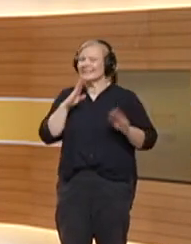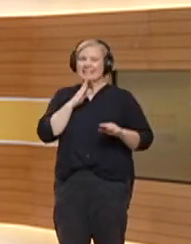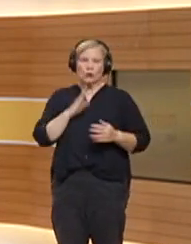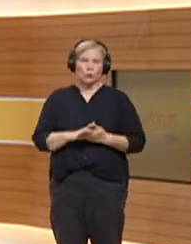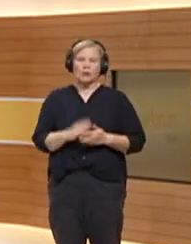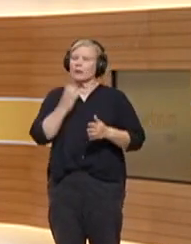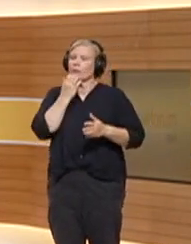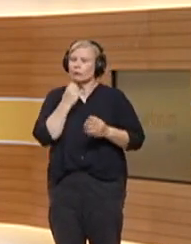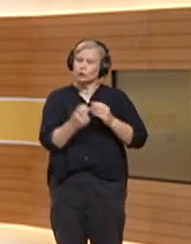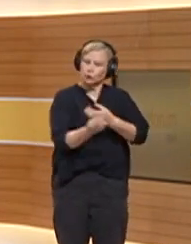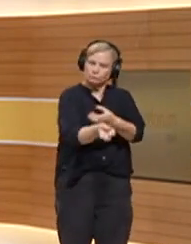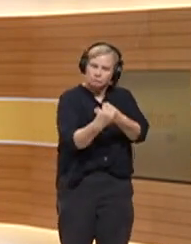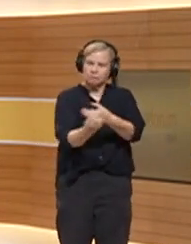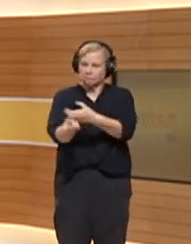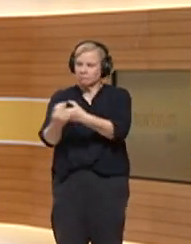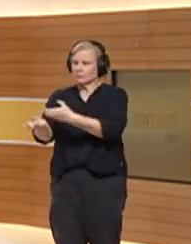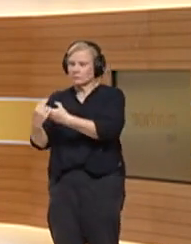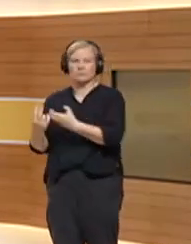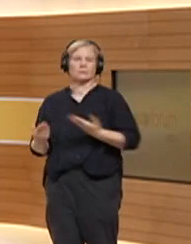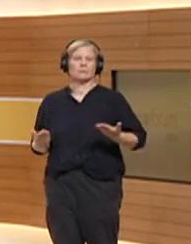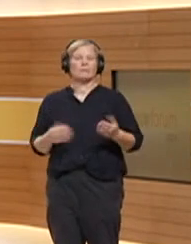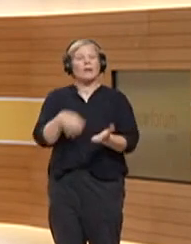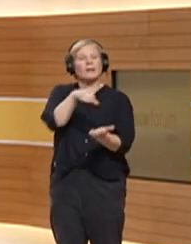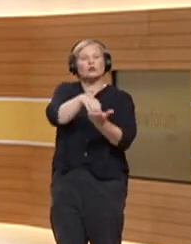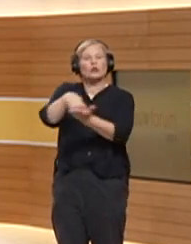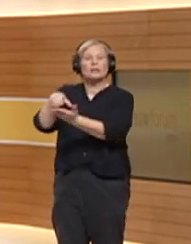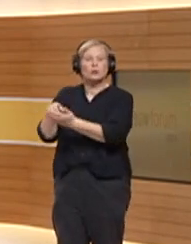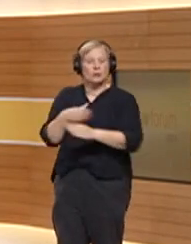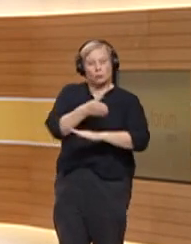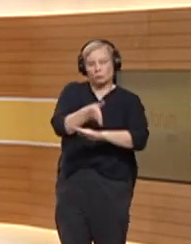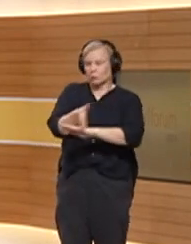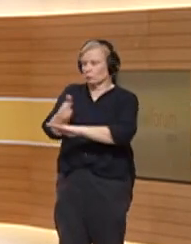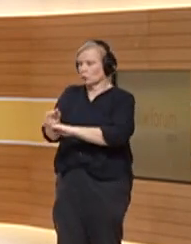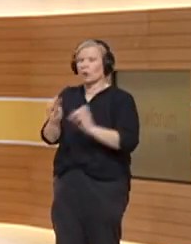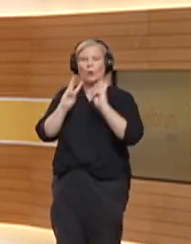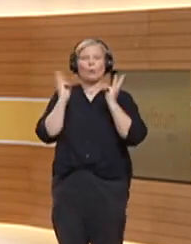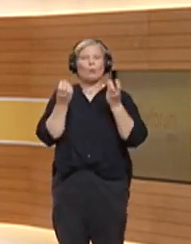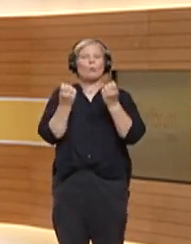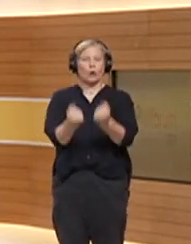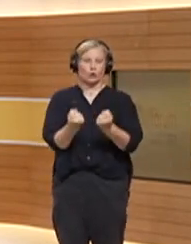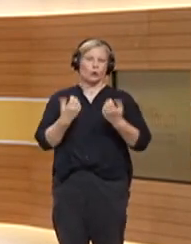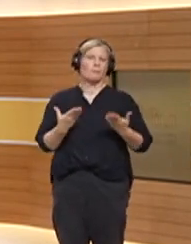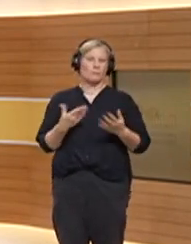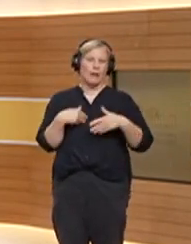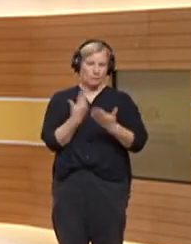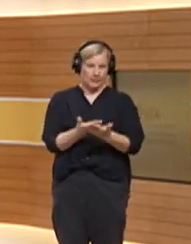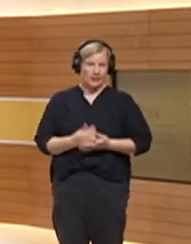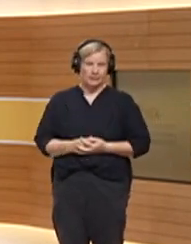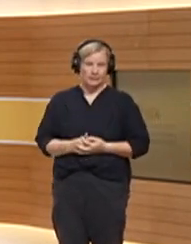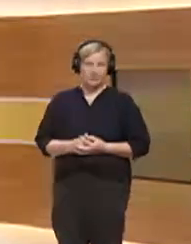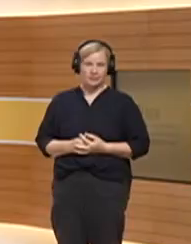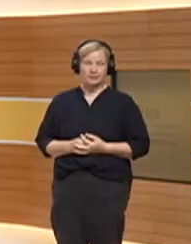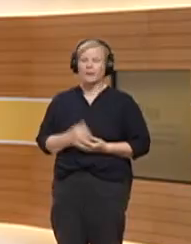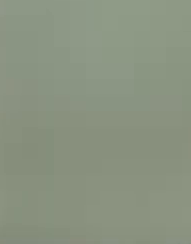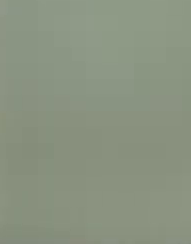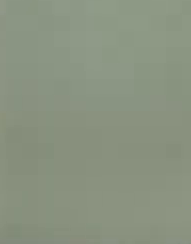Leute einbeziehen in das Magnetprojekt. Wir gehen durch alle Stationen, wir bieten Workshops an. Wir möchten herausfinden,